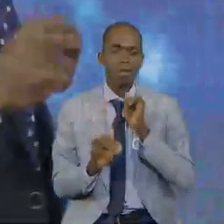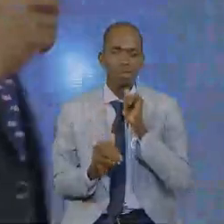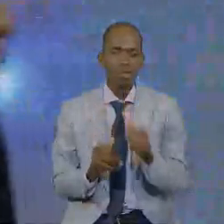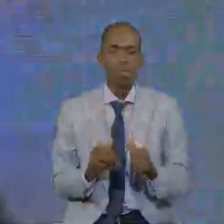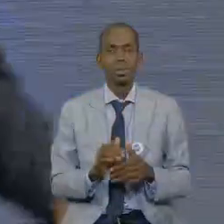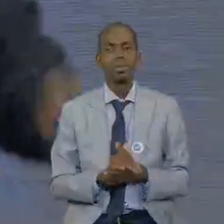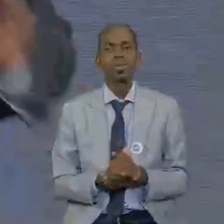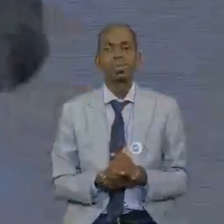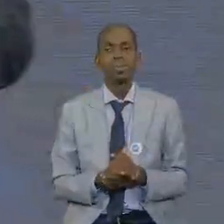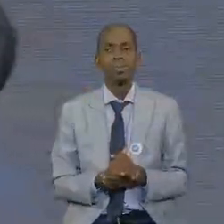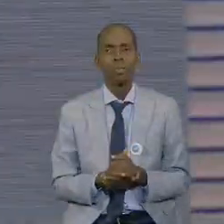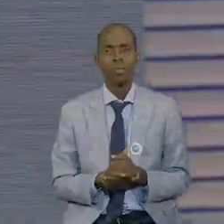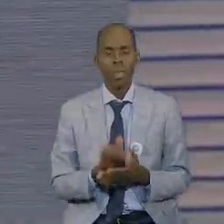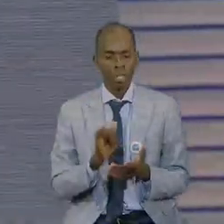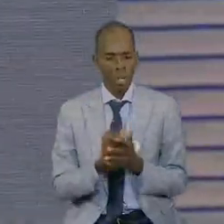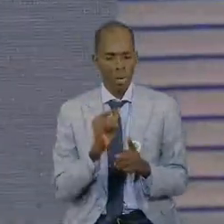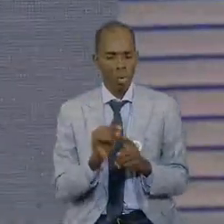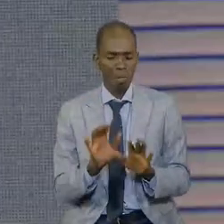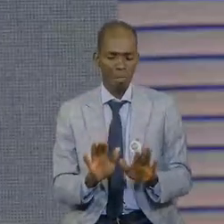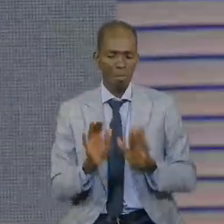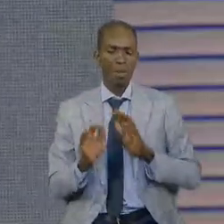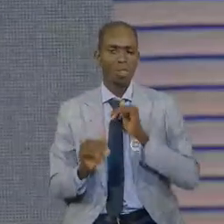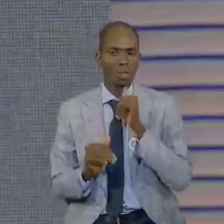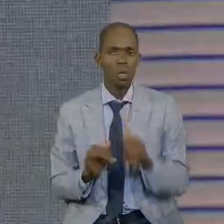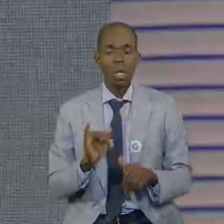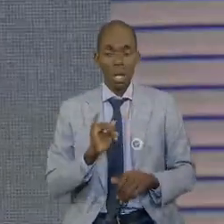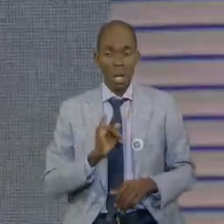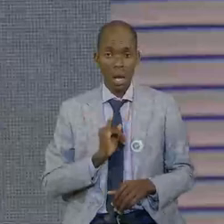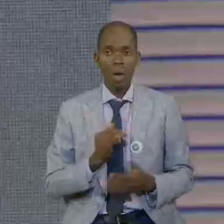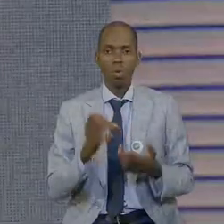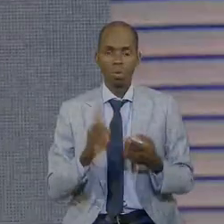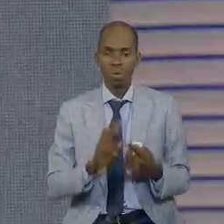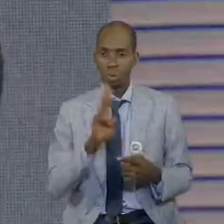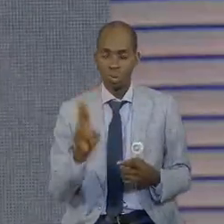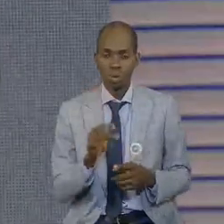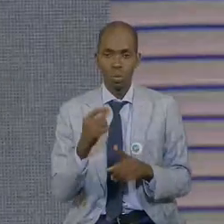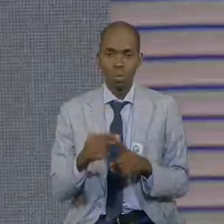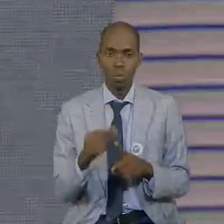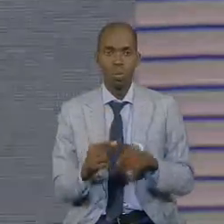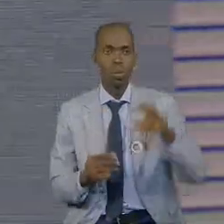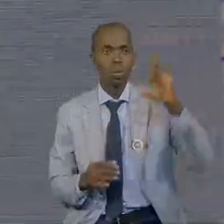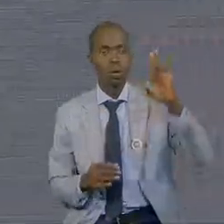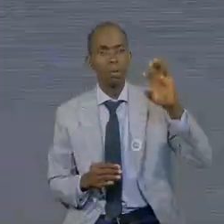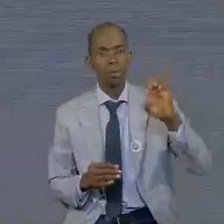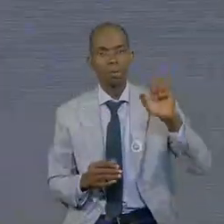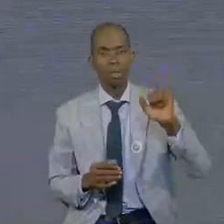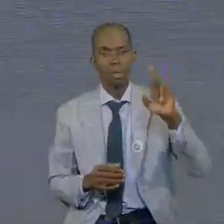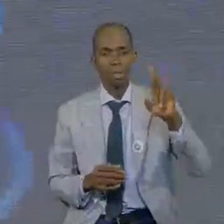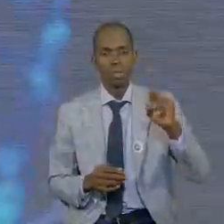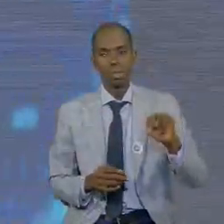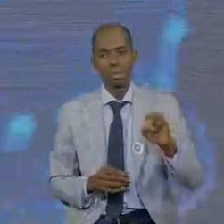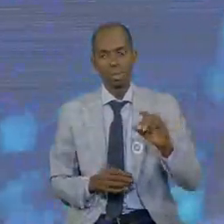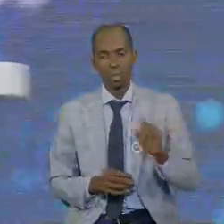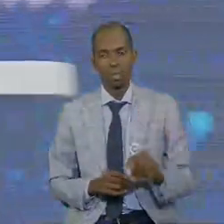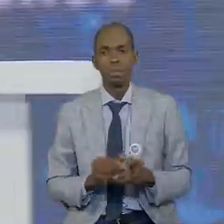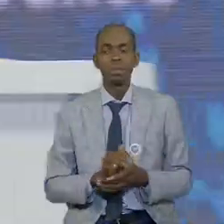crains rien. Was fear not? I want to use the letters of fear not. Je vais maintenant utiliser les lettres de l'expression